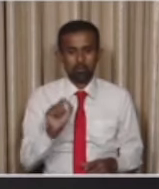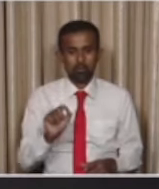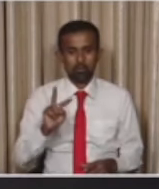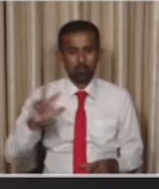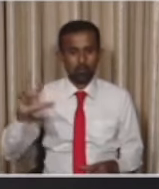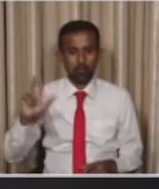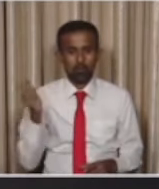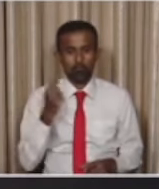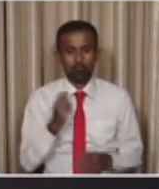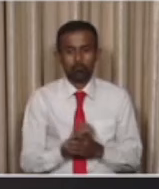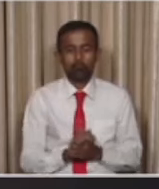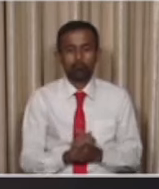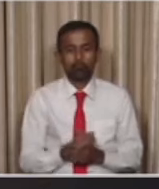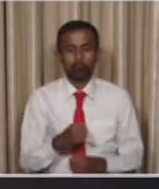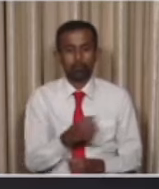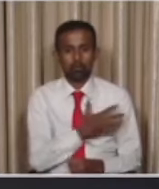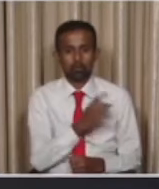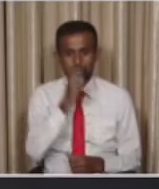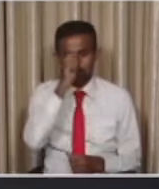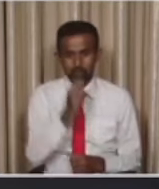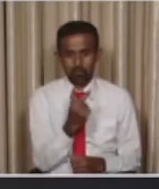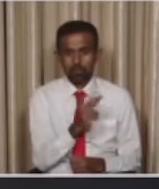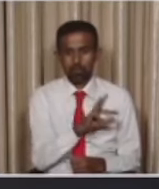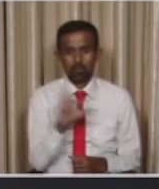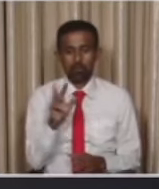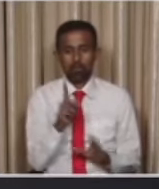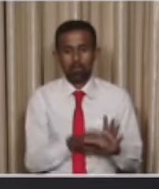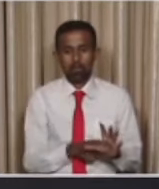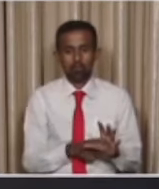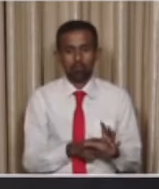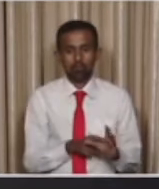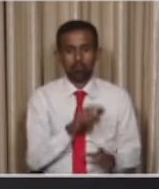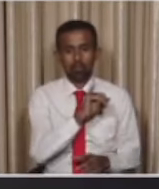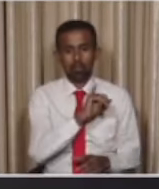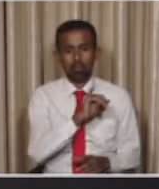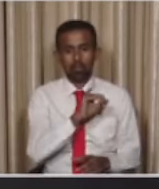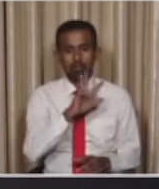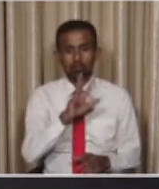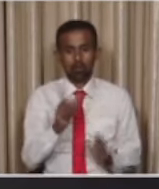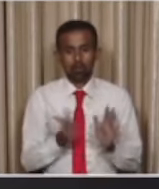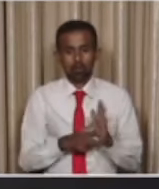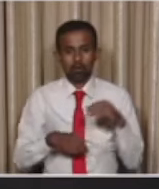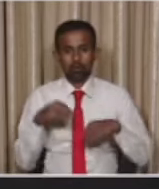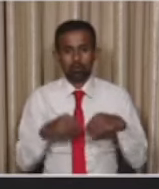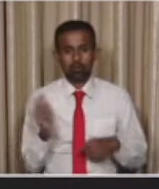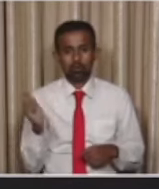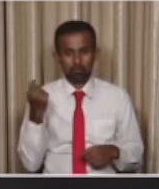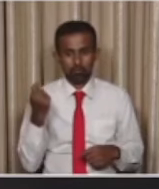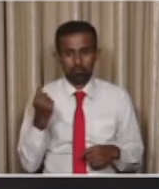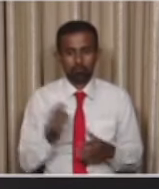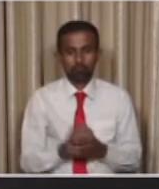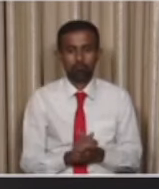51.28ක් ලබා ගත්තා. ගෝඨාභය රාජපක්ෂ මැතිතුමා 2019 89,00,000 ඡන්දය ලබා ගත්තා. ගරු